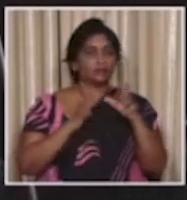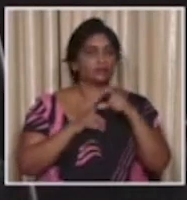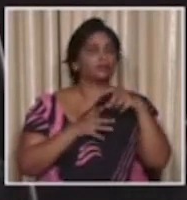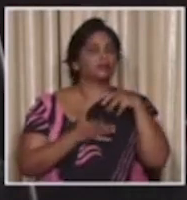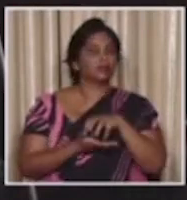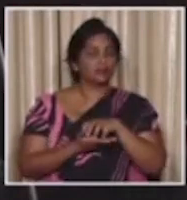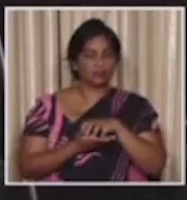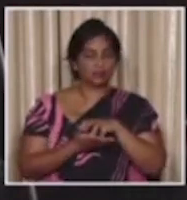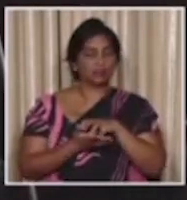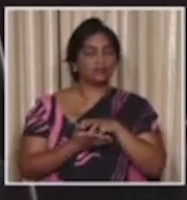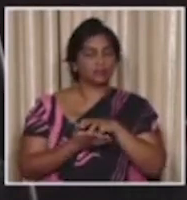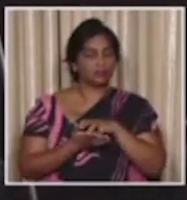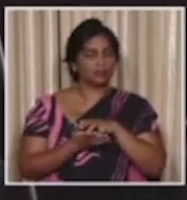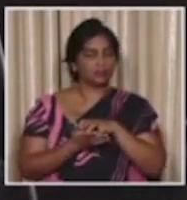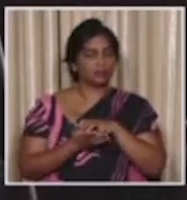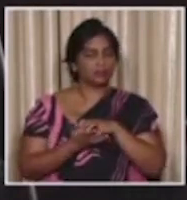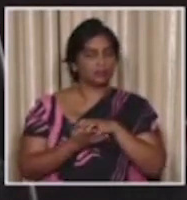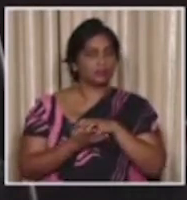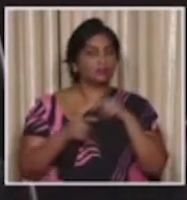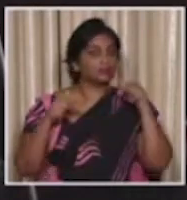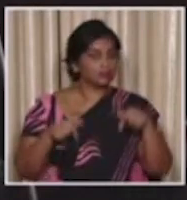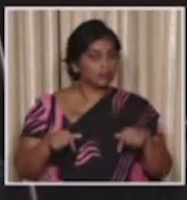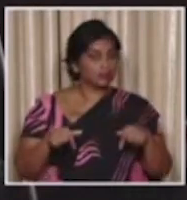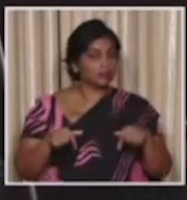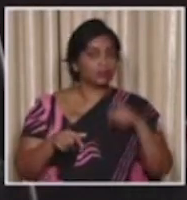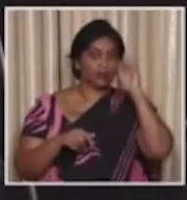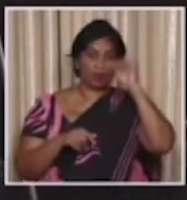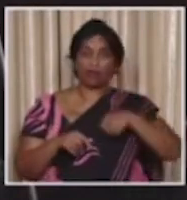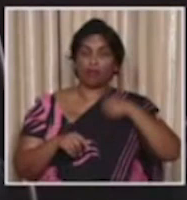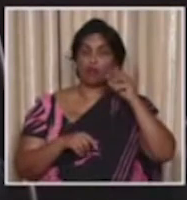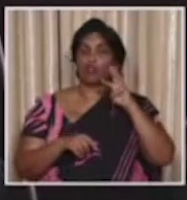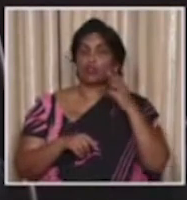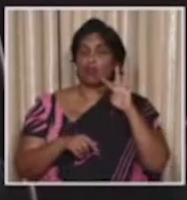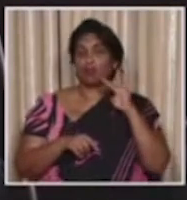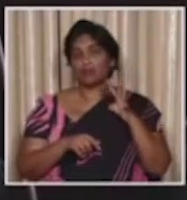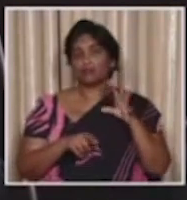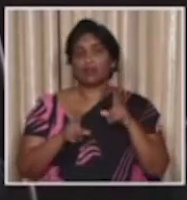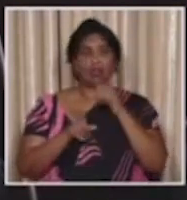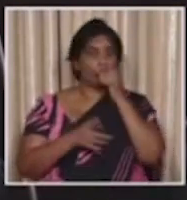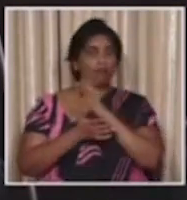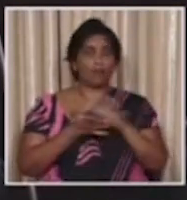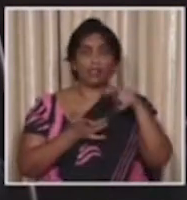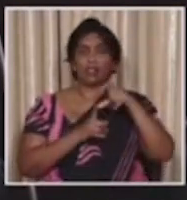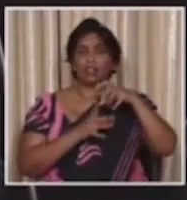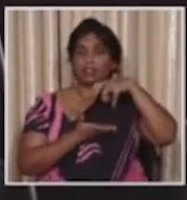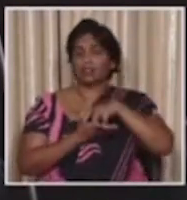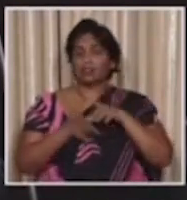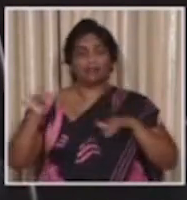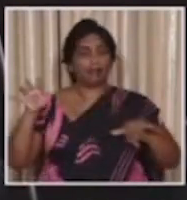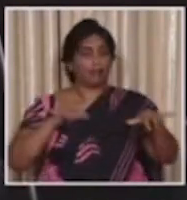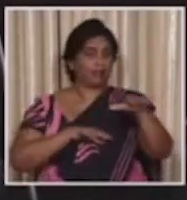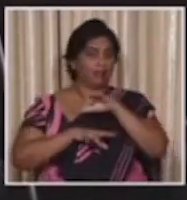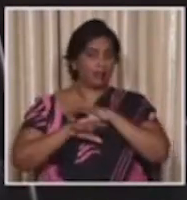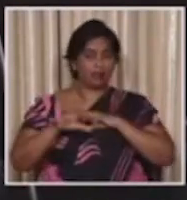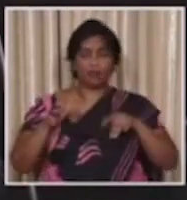දිස්ත්‍රික්කේ. දිස්ත්‍රික්කේ අද අලි 300ක් 400ක් විතර හම්බන්තොට දිස්ත්‍රික්කේ පුරාම ඇවිදිනවා.